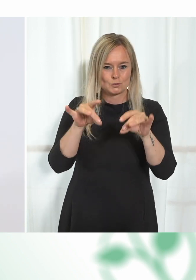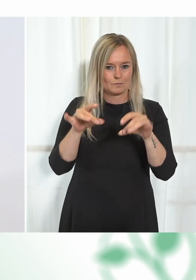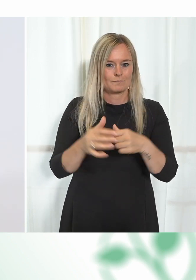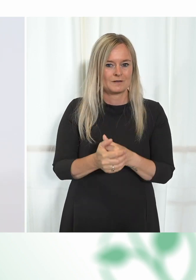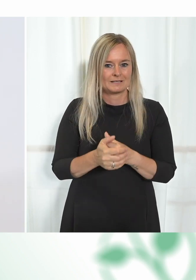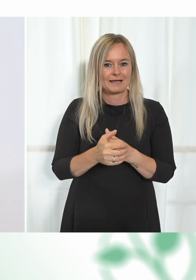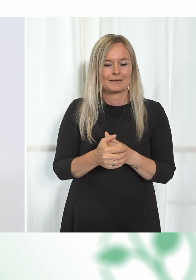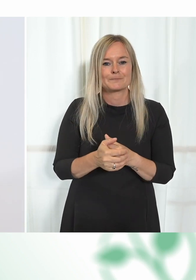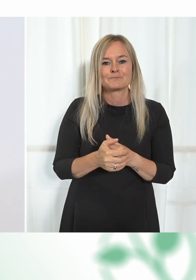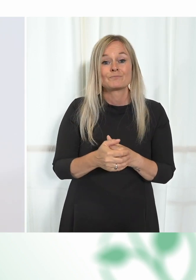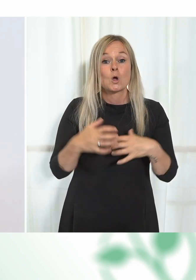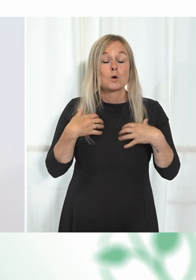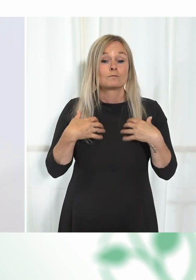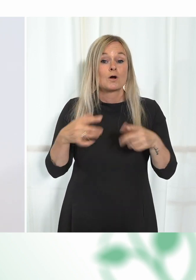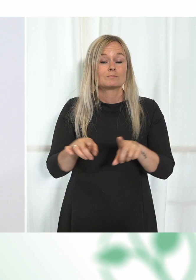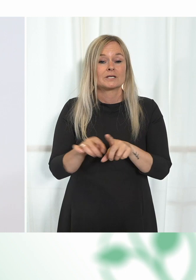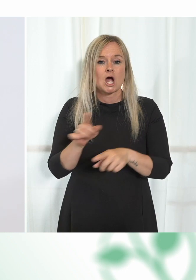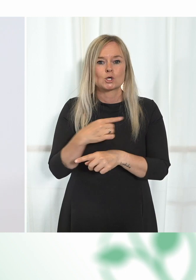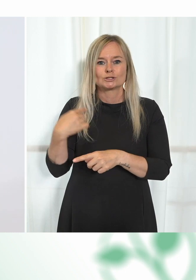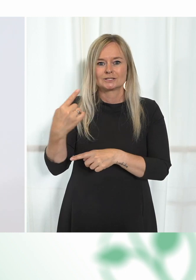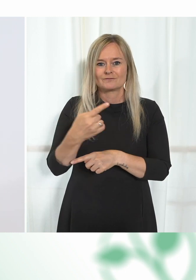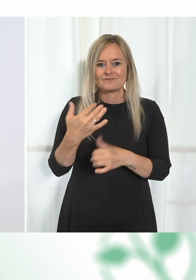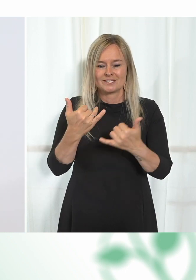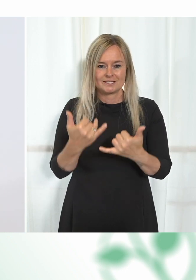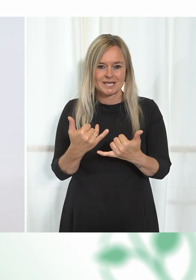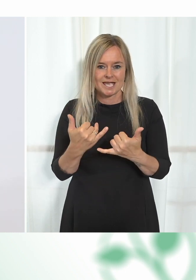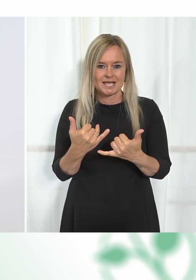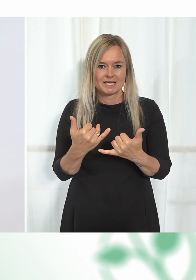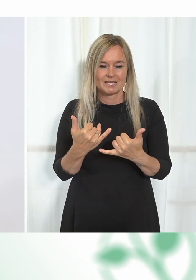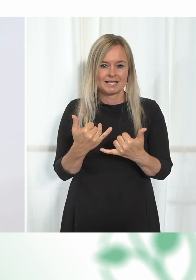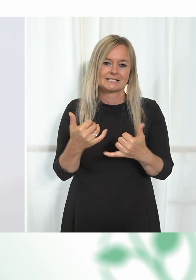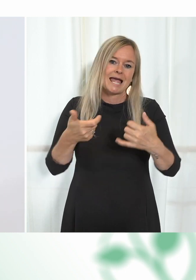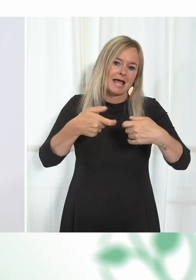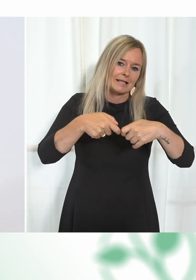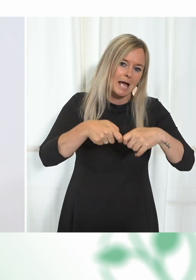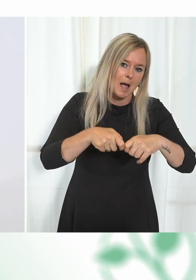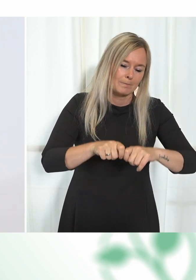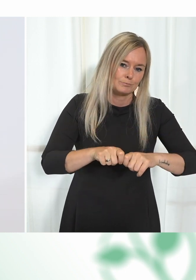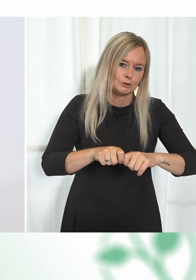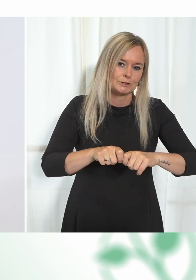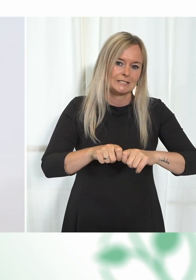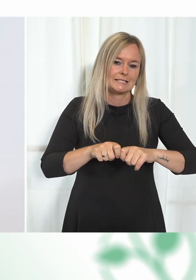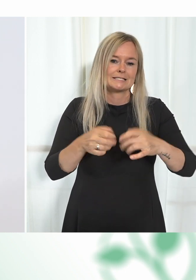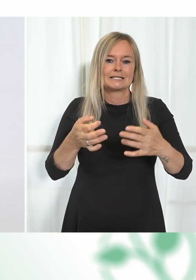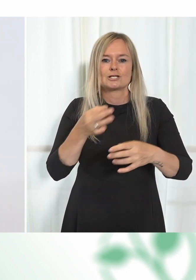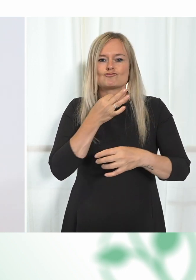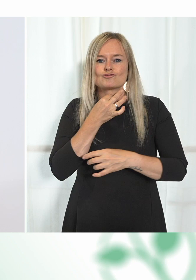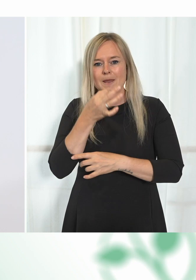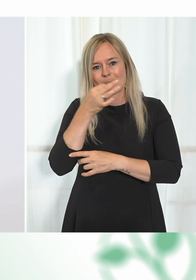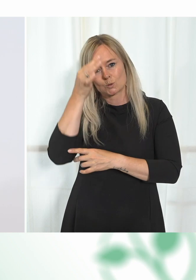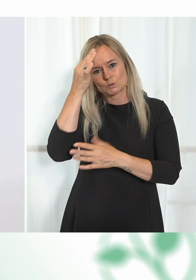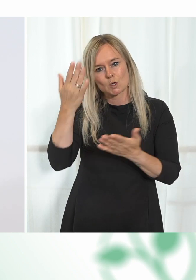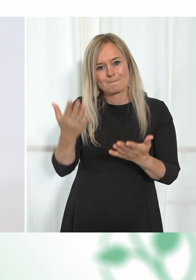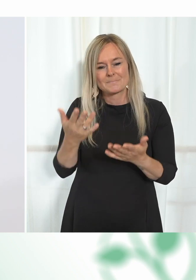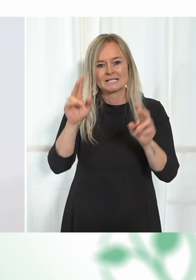freut uns auch, dass wir nun zu einem der abschließenderen Stimmungsbilder sozusagen auch zu diesem